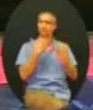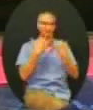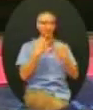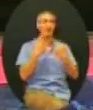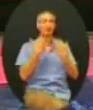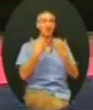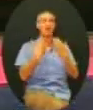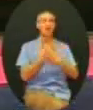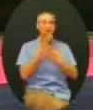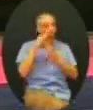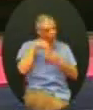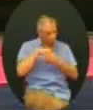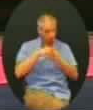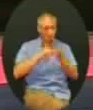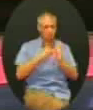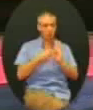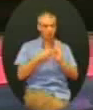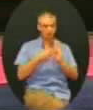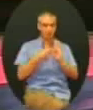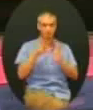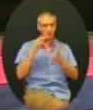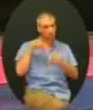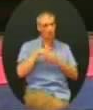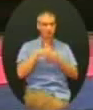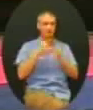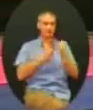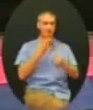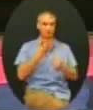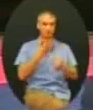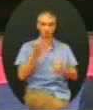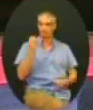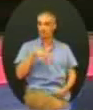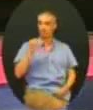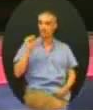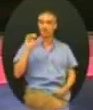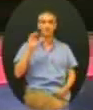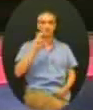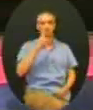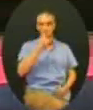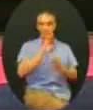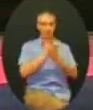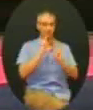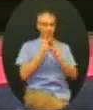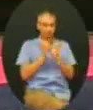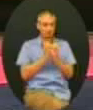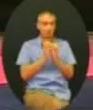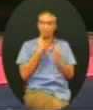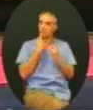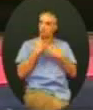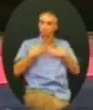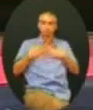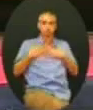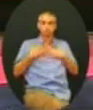קהל, זה קהל חדש שמעורב פוליטית, ומעורב במרץ. ובא אבי אופר וחבריו, קבוצה מצומצמת, ואומרת